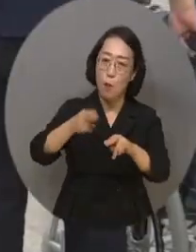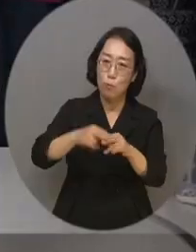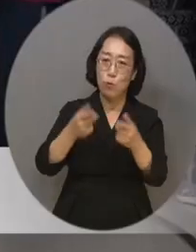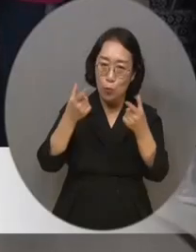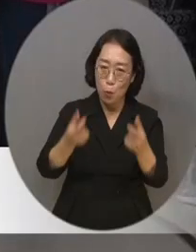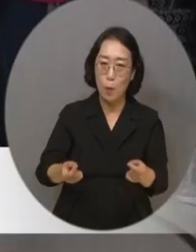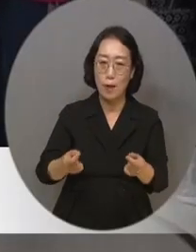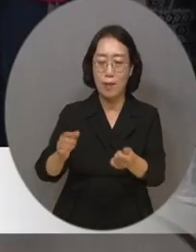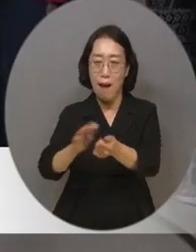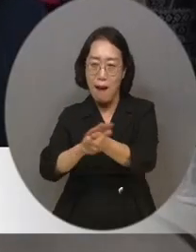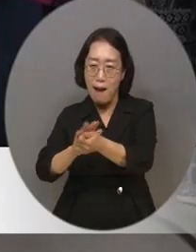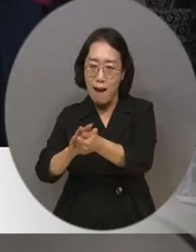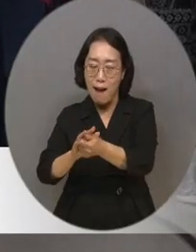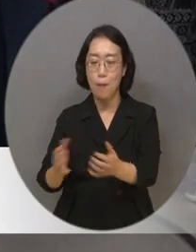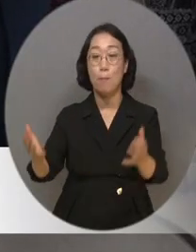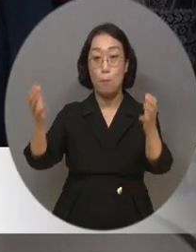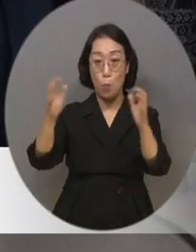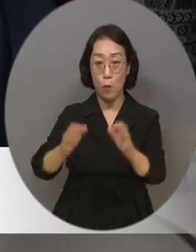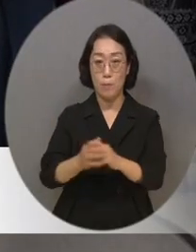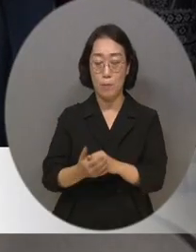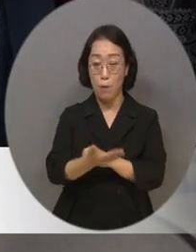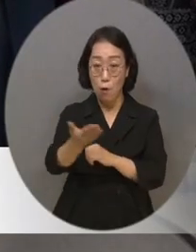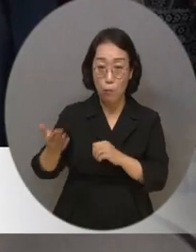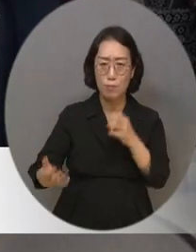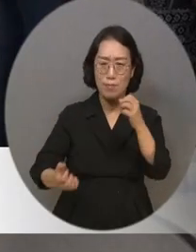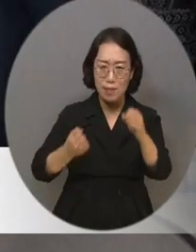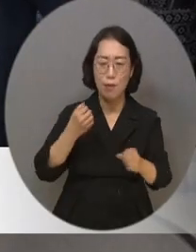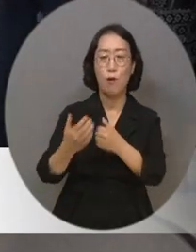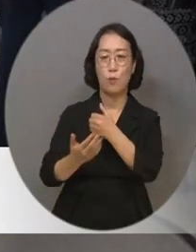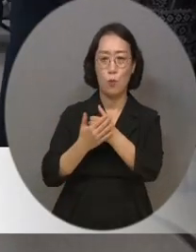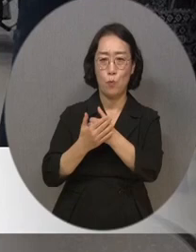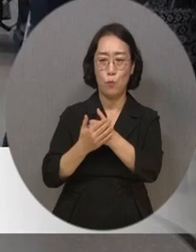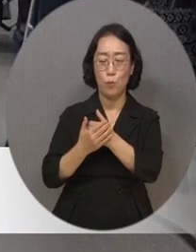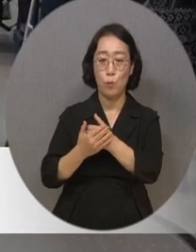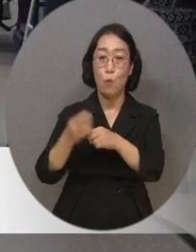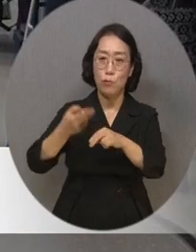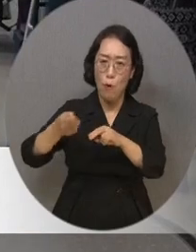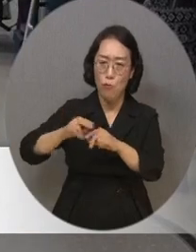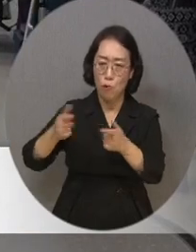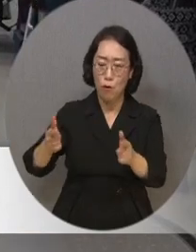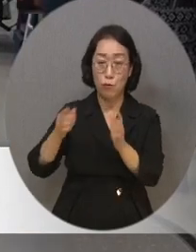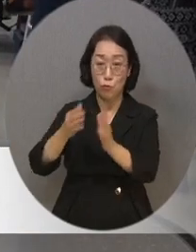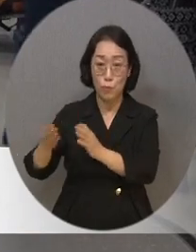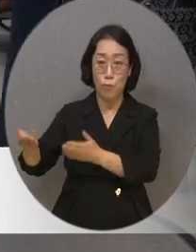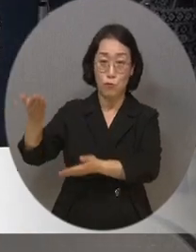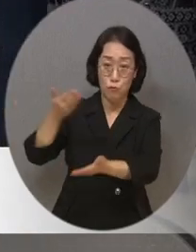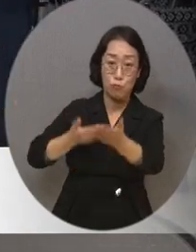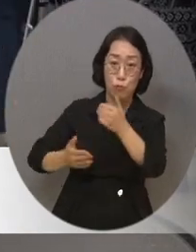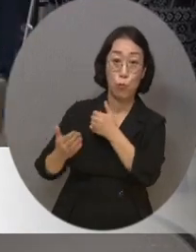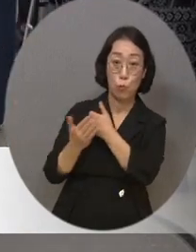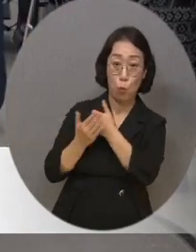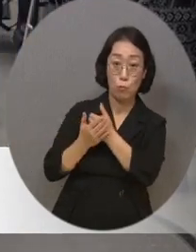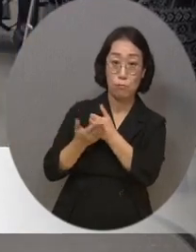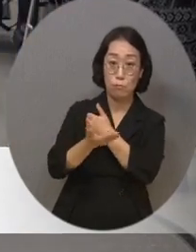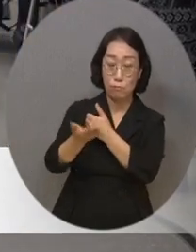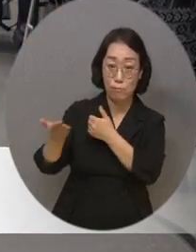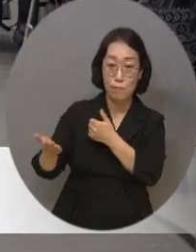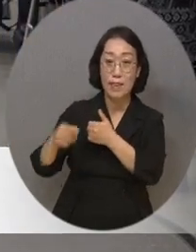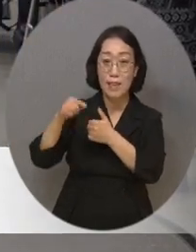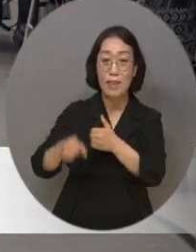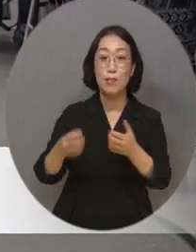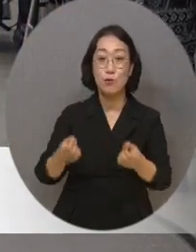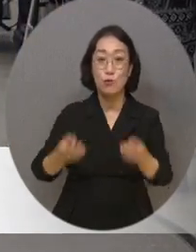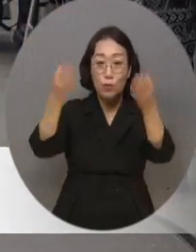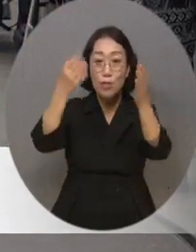행사입니다. 시민 여러분들의 자발적 협조와 또 후원자 여러분께서 저희 오늘 반딧불이 축제를